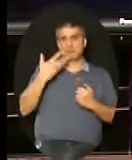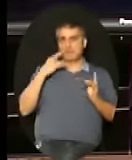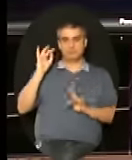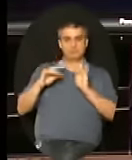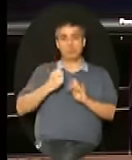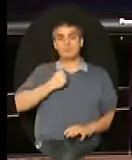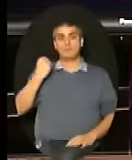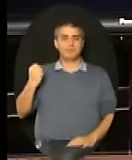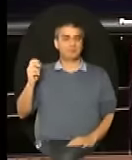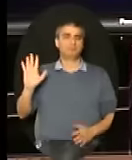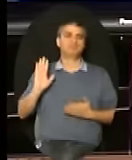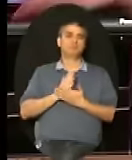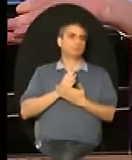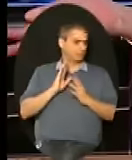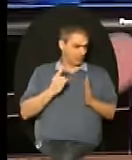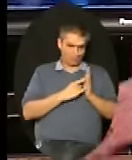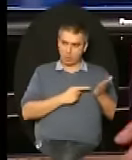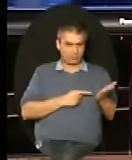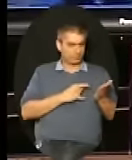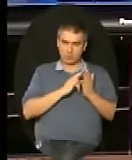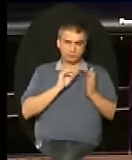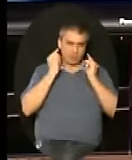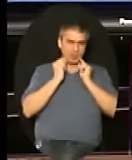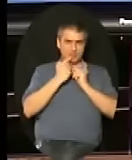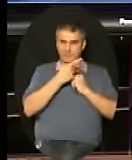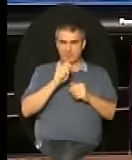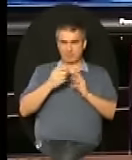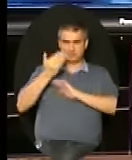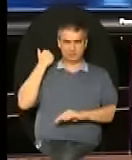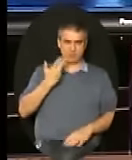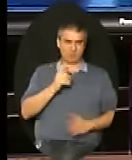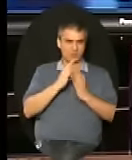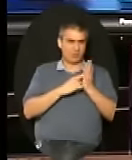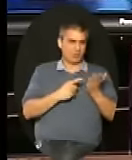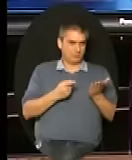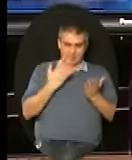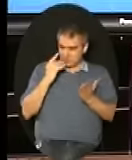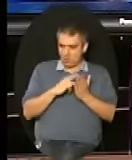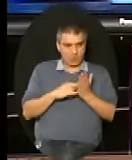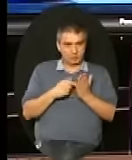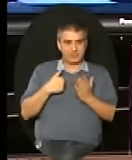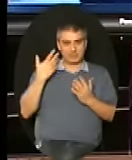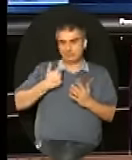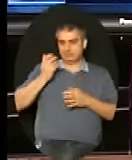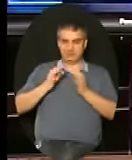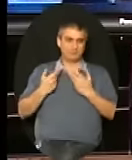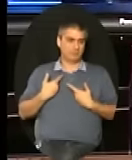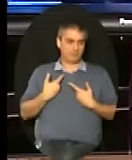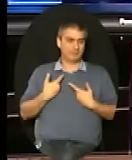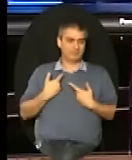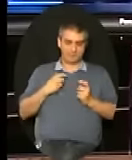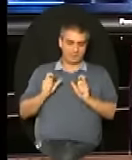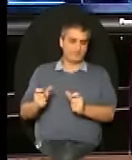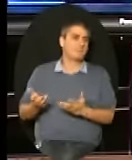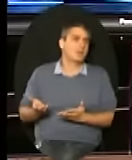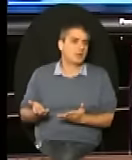ביקורת מימין, הוא החליט... גם החוק הזה, זה חוק של ליברמן מהכנסת הקודמת. היה חוק הזה, רק הייתי אז שרת משפטים